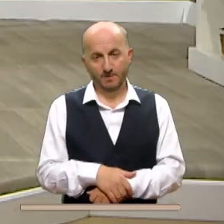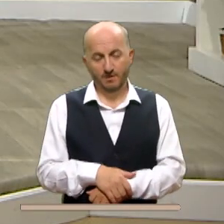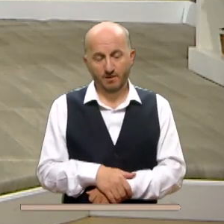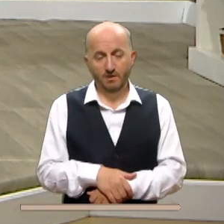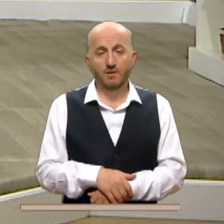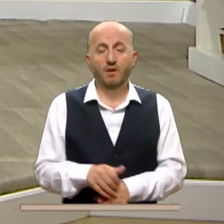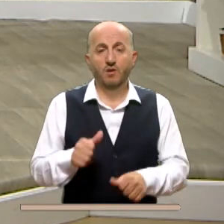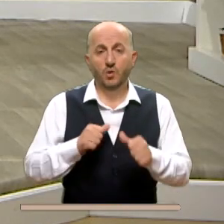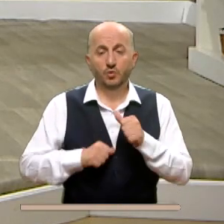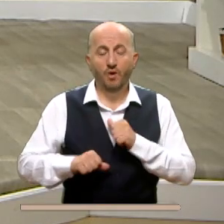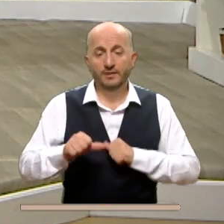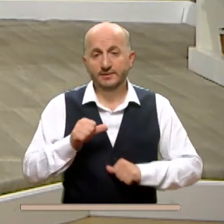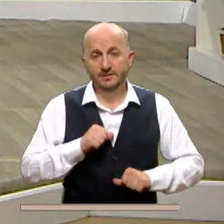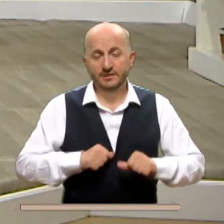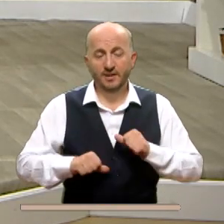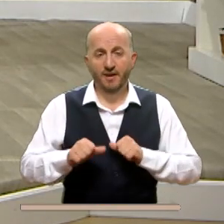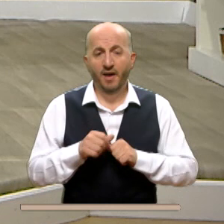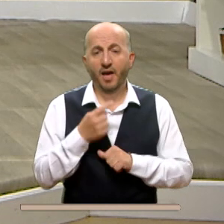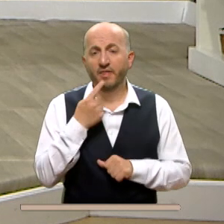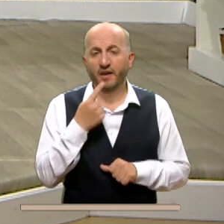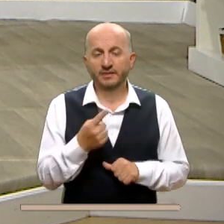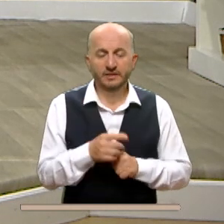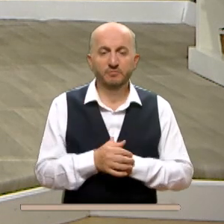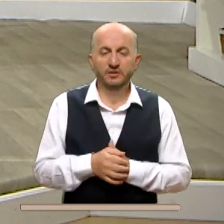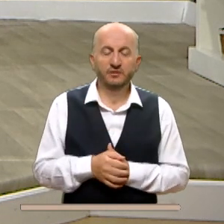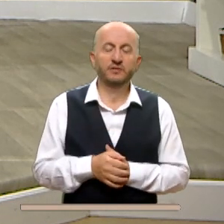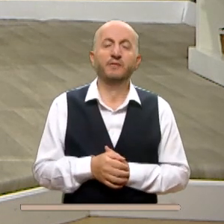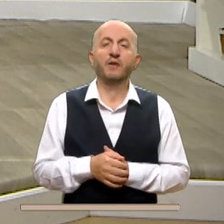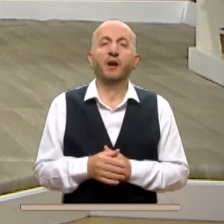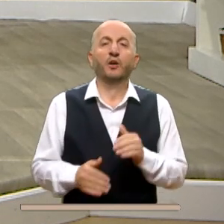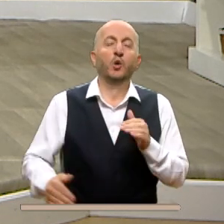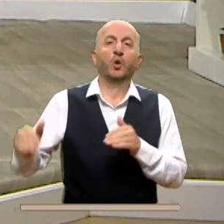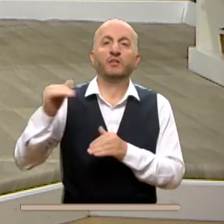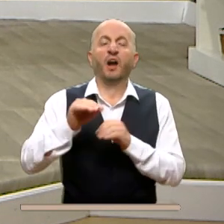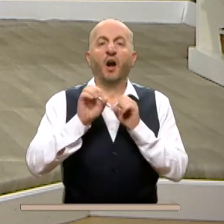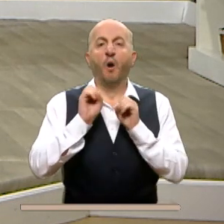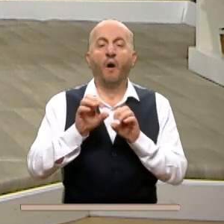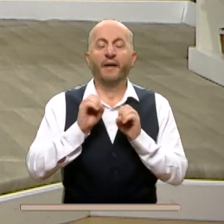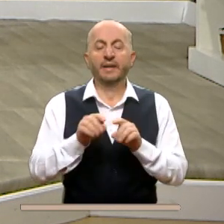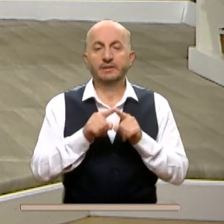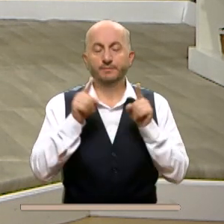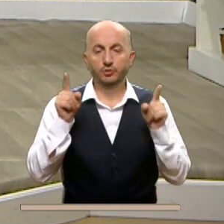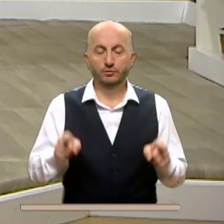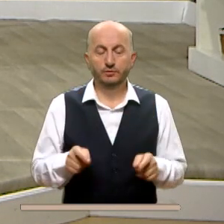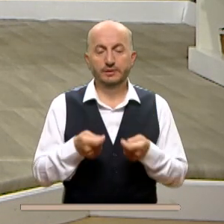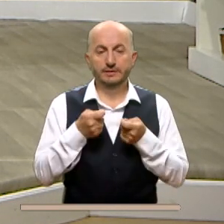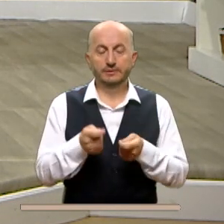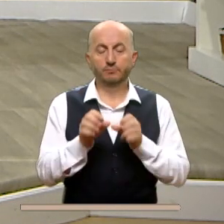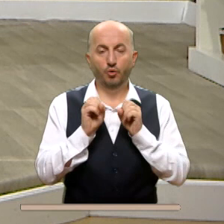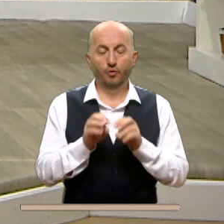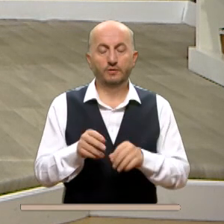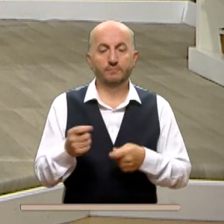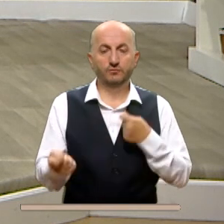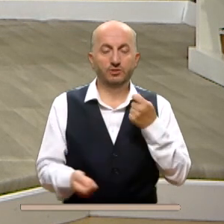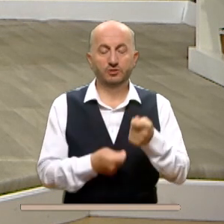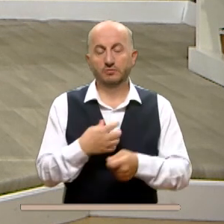getiri. Üniversite tabii, üniversite dediğimiz yüksek öğretim kurumları, eğitim öğretim faaliyeti, kendi